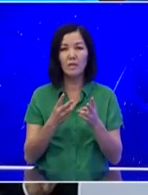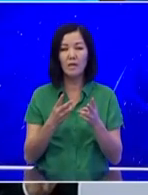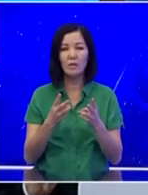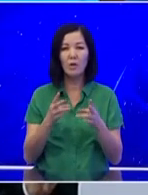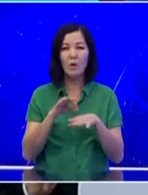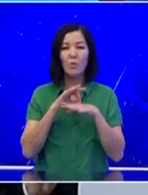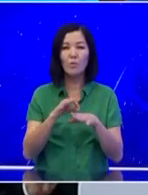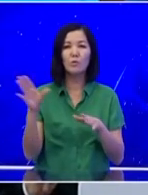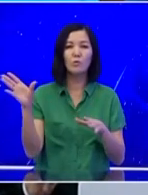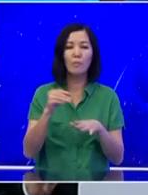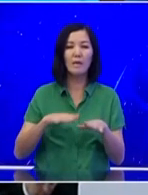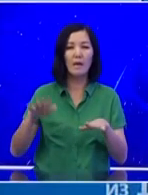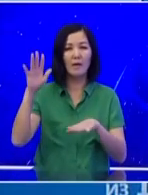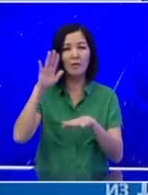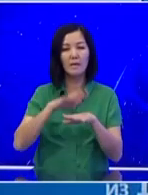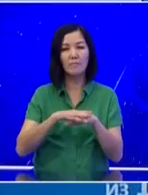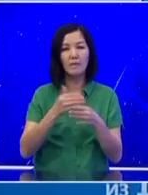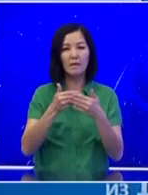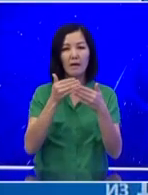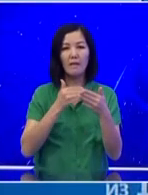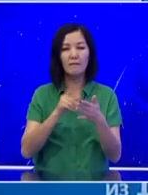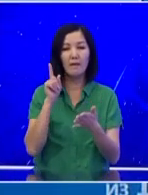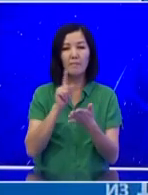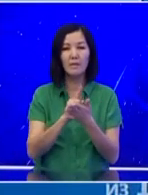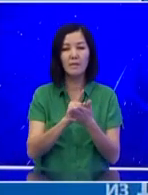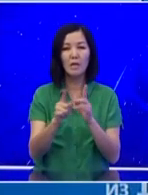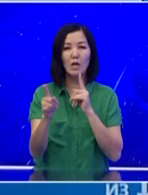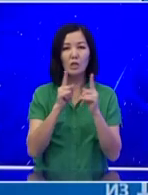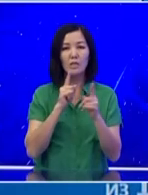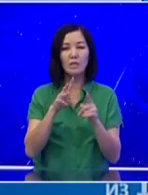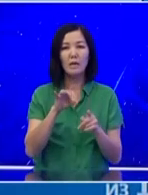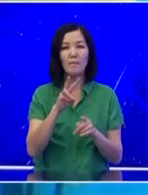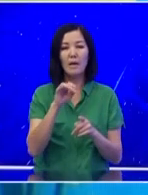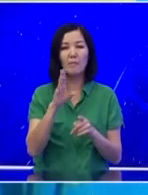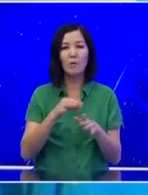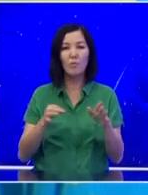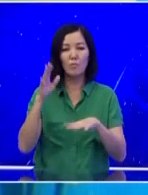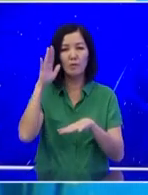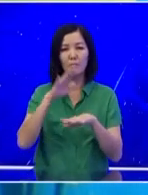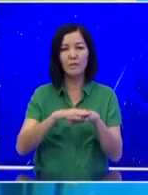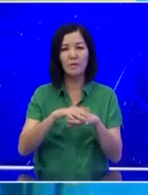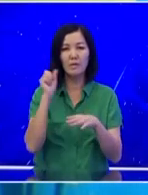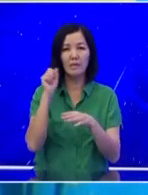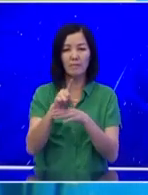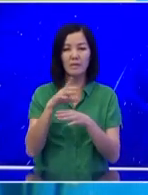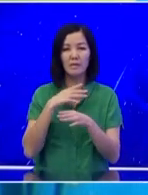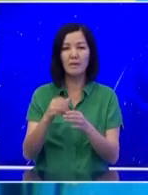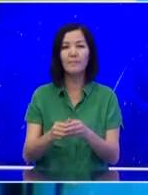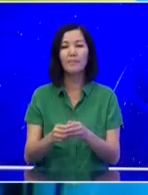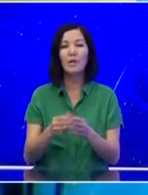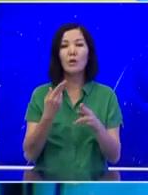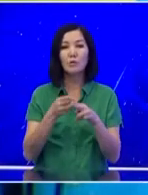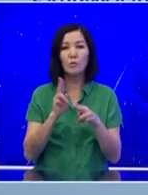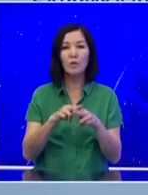өткізу барлық өңір әкімдері алдында тұрған бір міндет. Жиында Асқар Мамин облыс басшыларына осыны баса айтты.